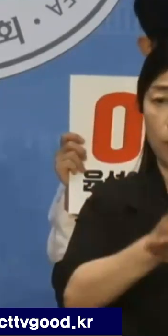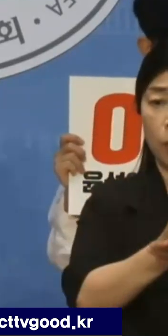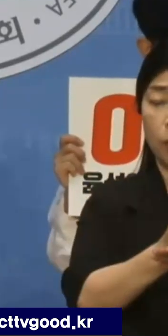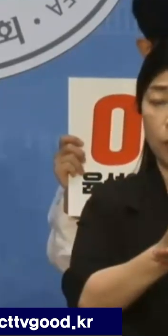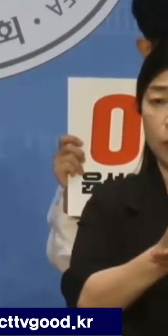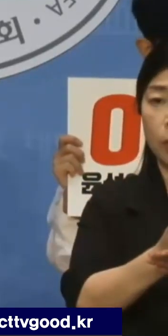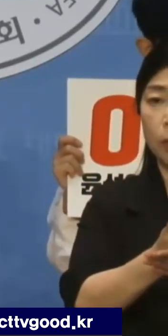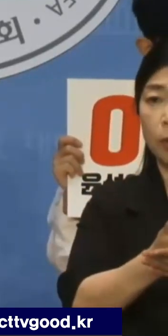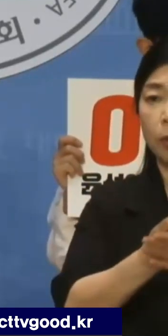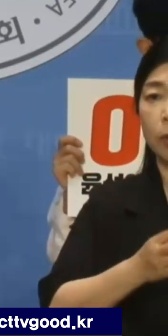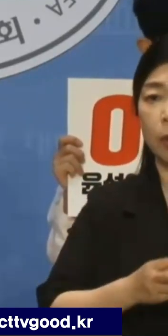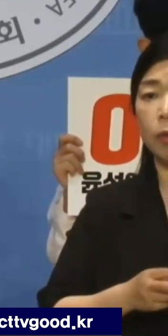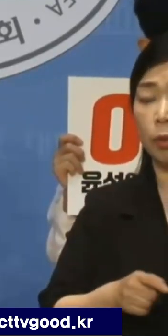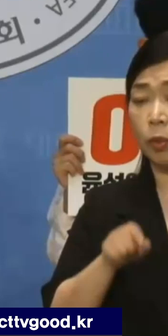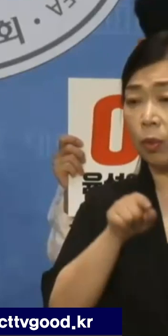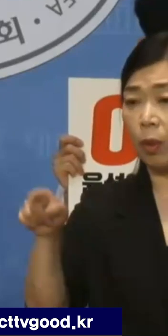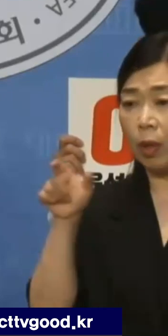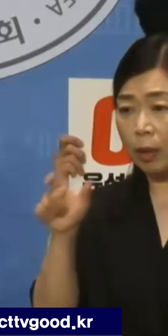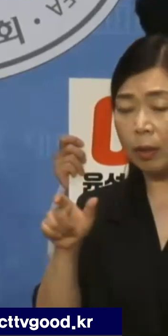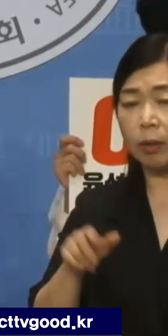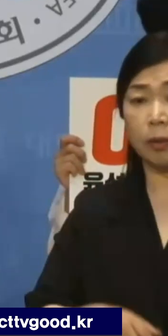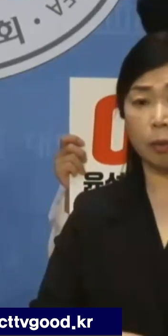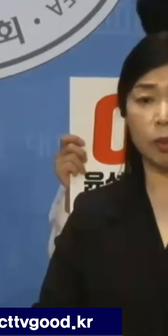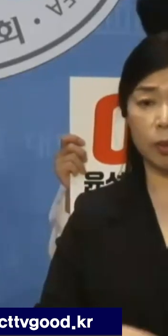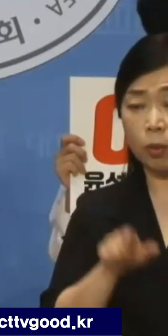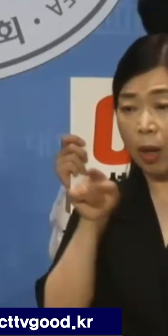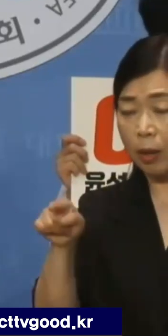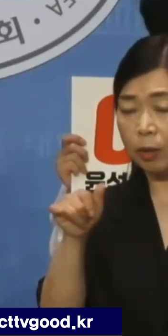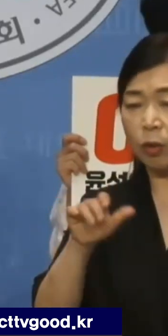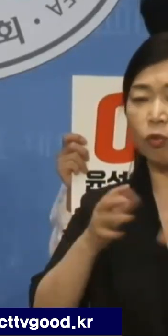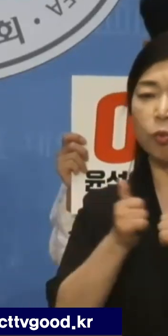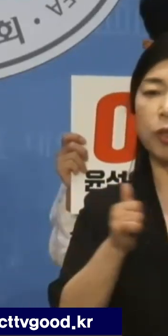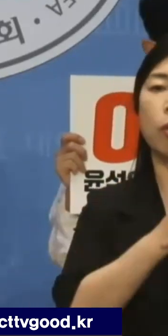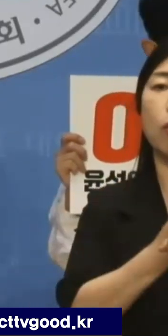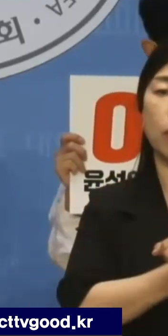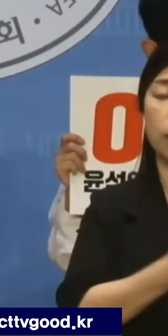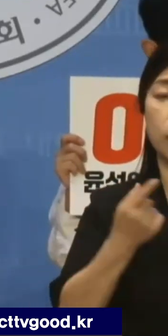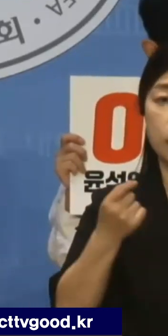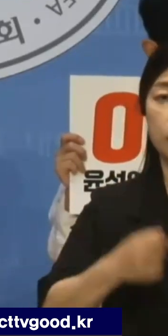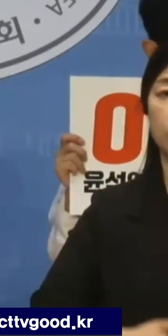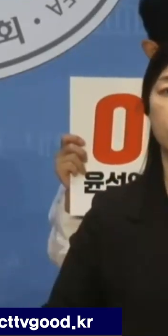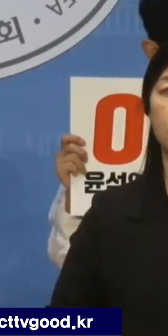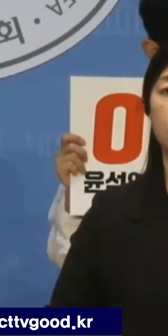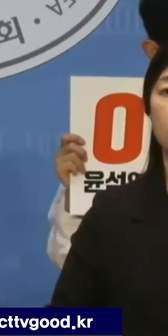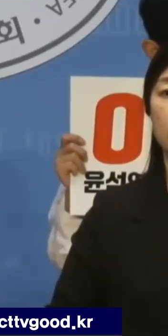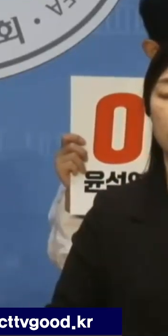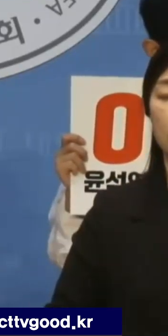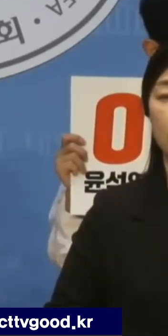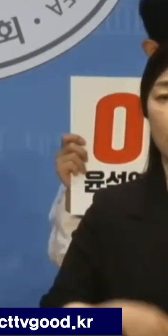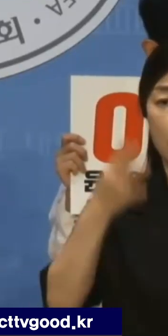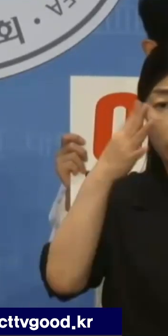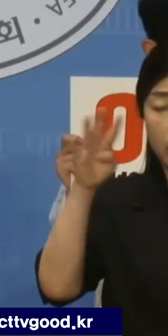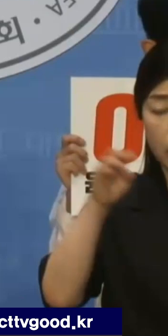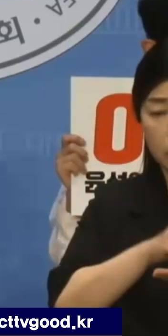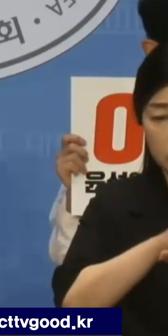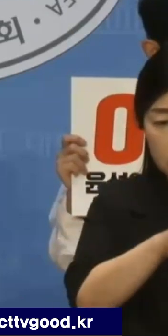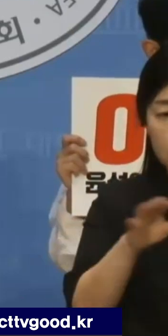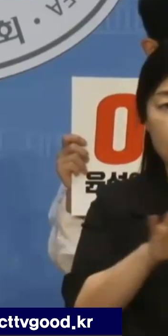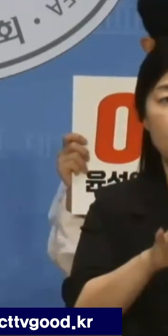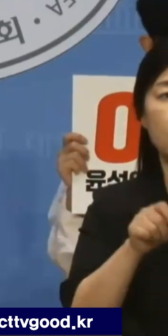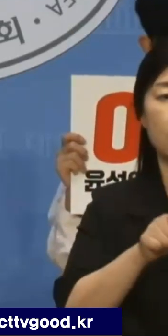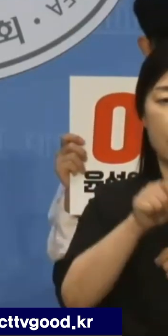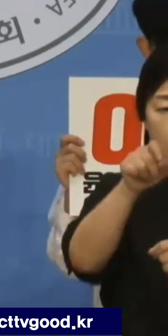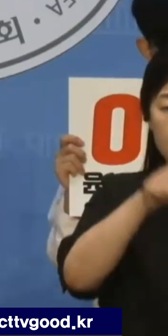천명하는 국민의 권리입니다. 그렇기에 교육 문제, 특히 입시에 관한 것은 장기적 안목으로